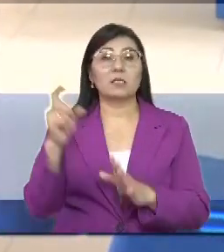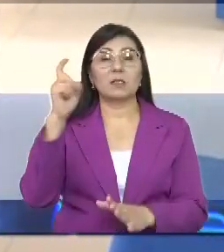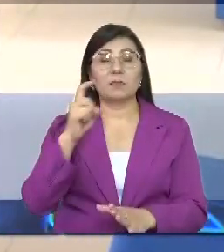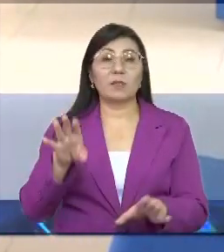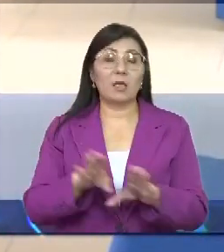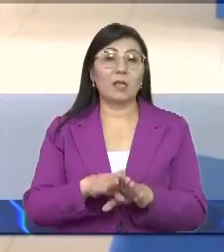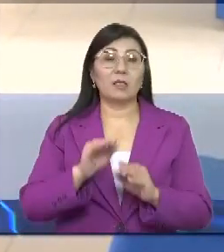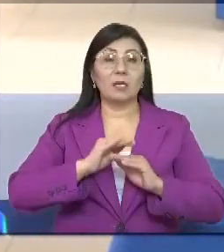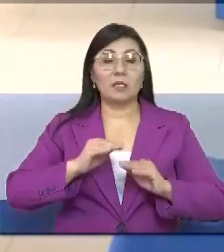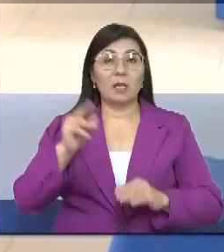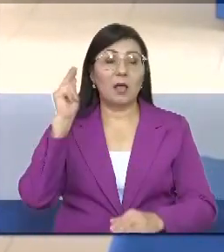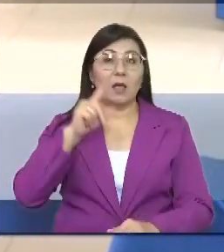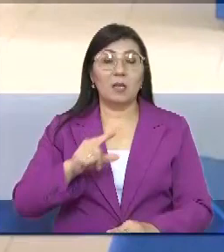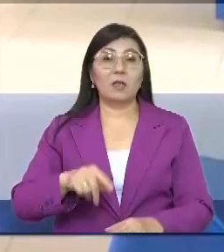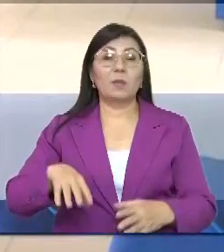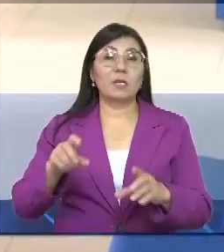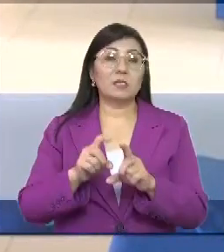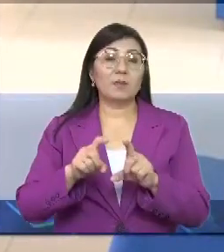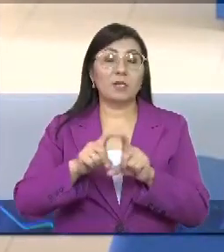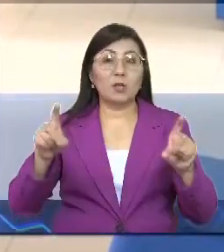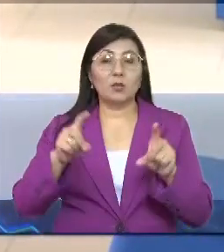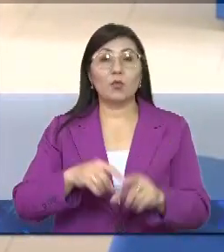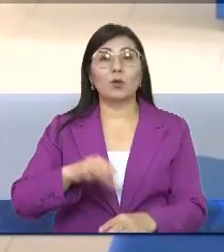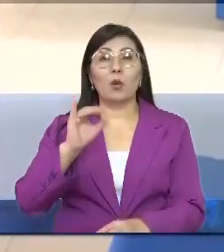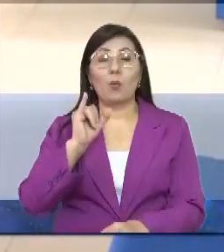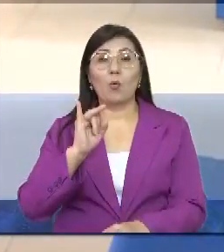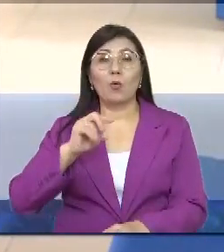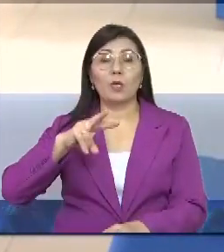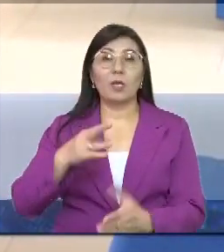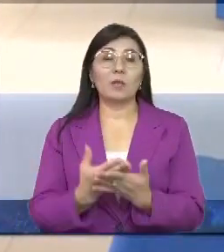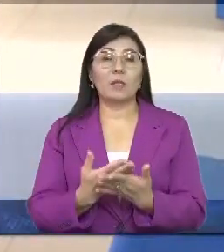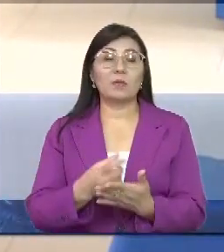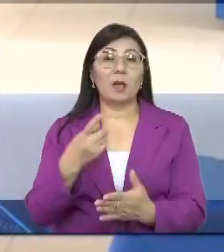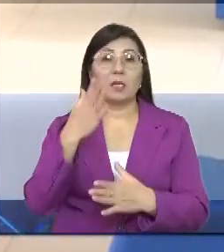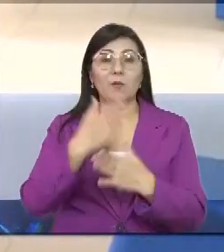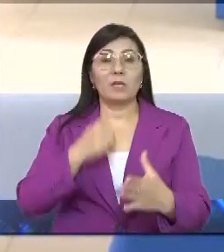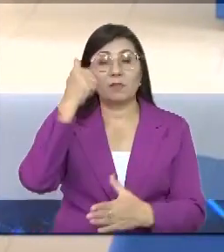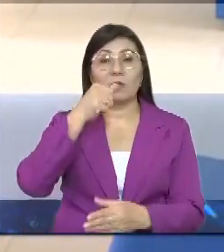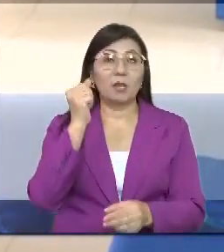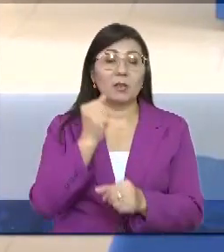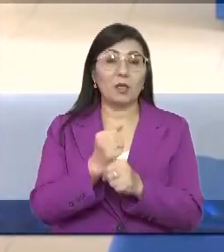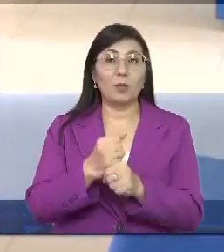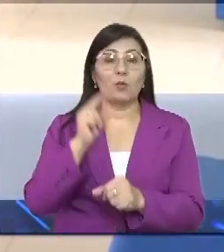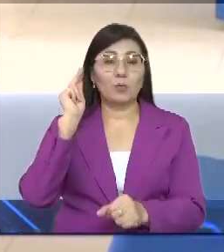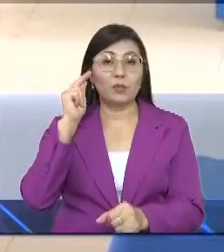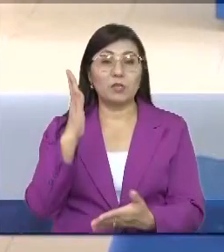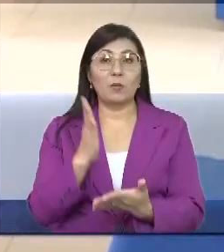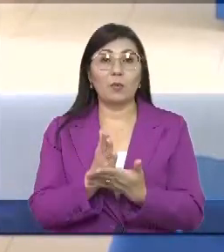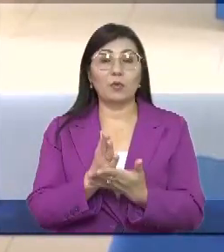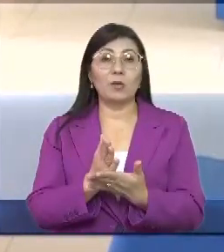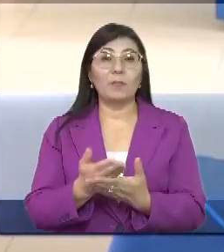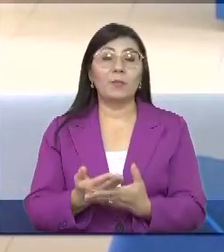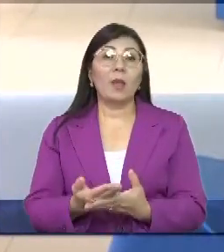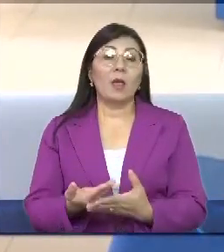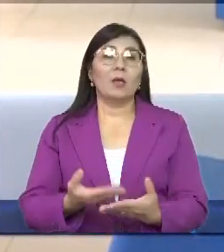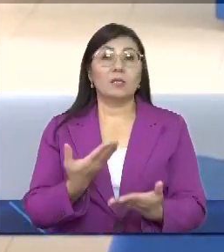казахской средней школы райцентра они будут получать образование в течение полутора лет хочу отметить что прорабаты вопрос открытия дополнительных специальностей в нашем